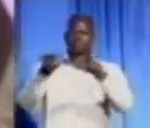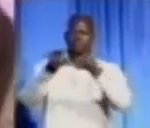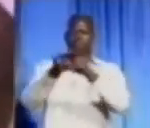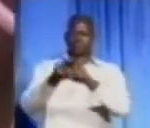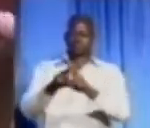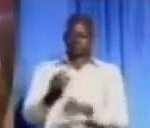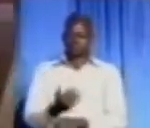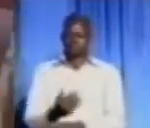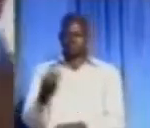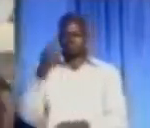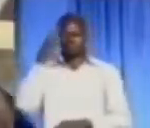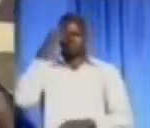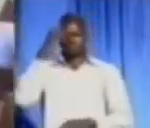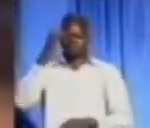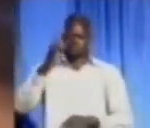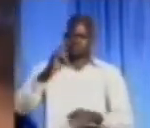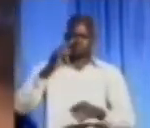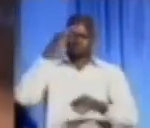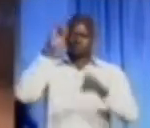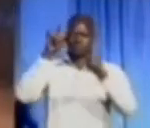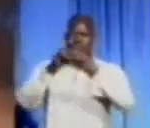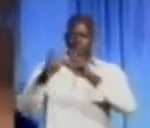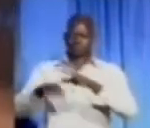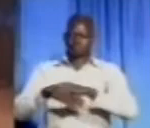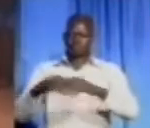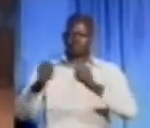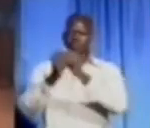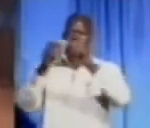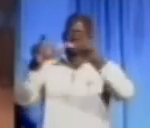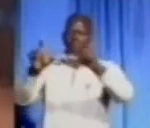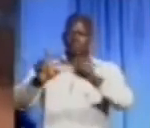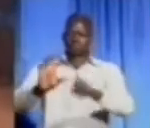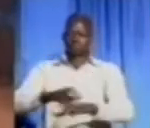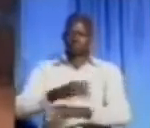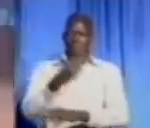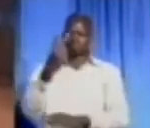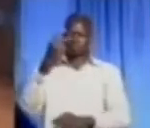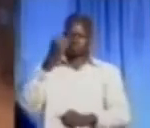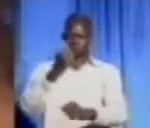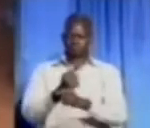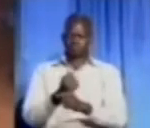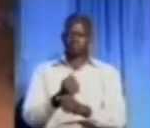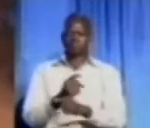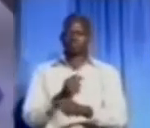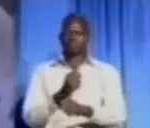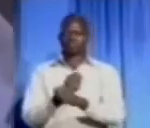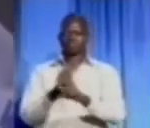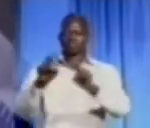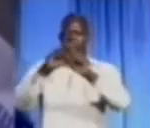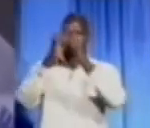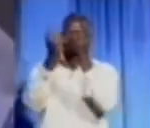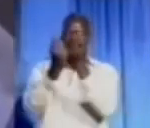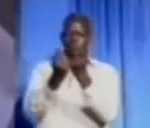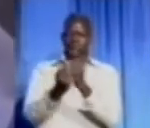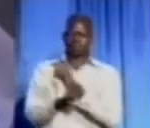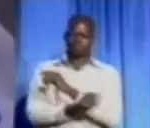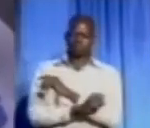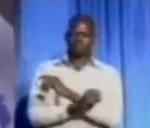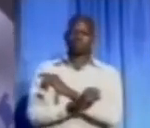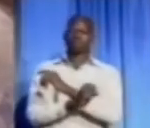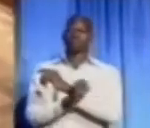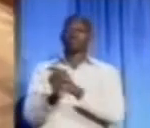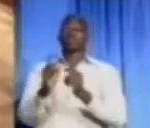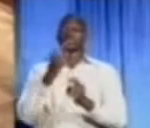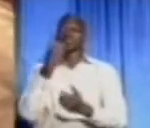pour leurs cadets qui, eux, sortent avec la licence après 3 ans de dur labeur au groupe Serco. Le groupe Serco,